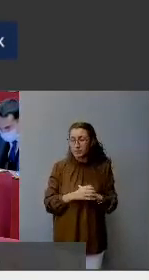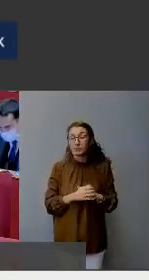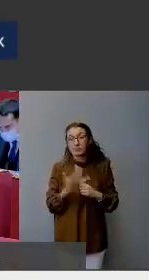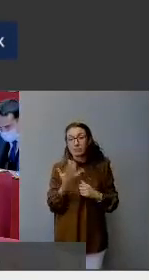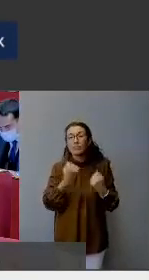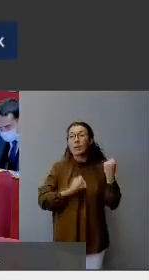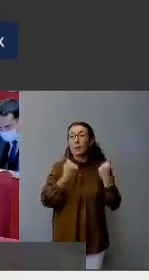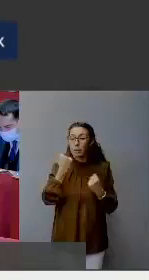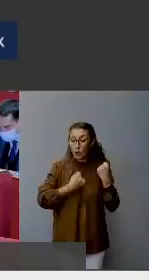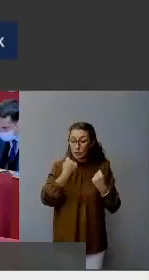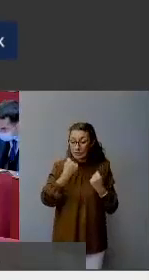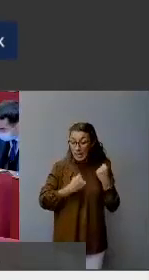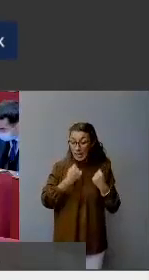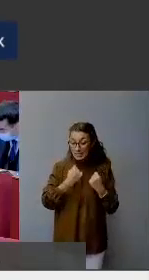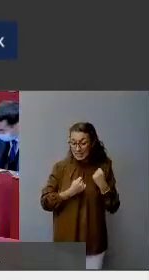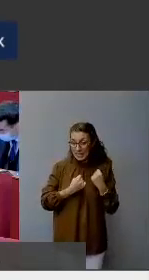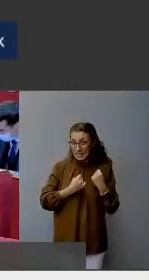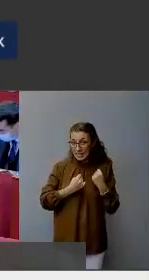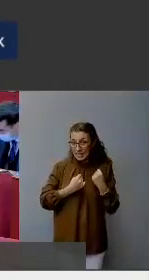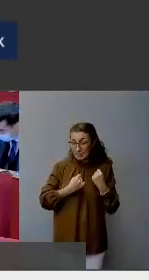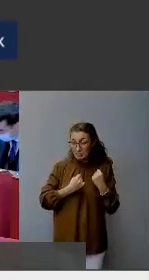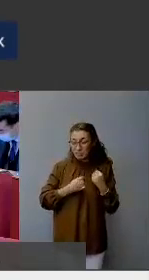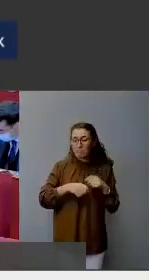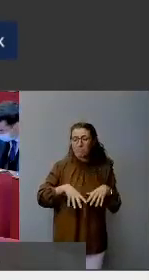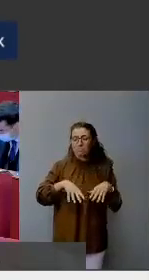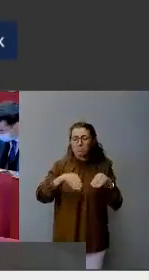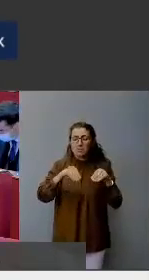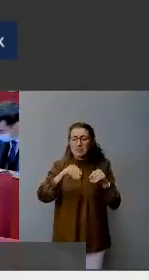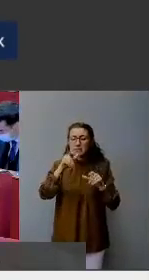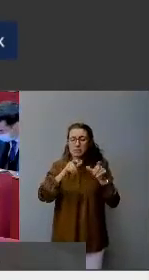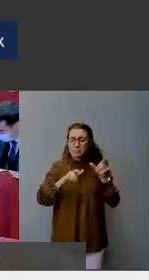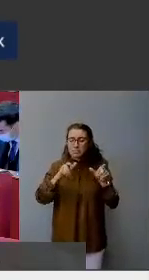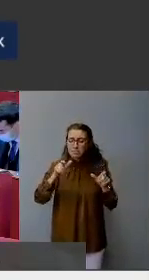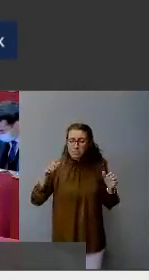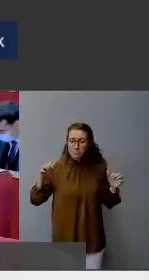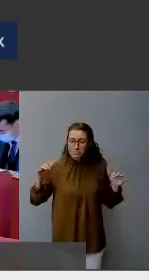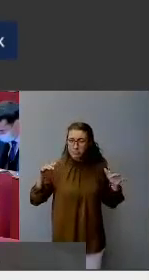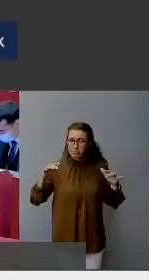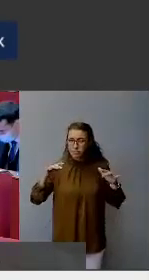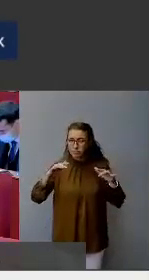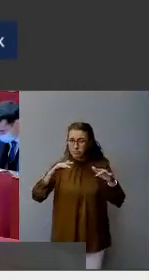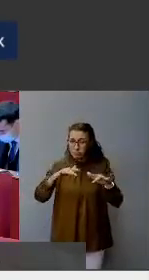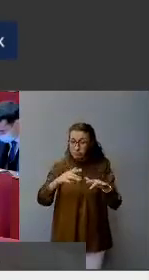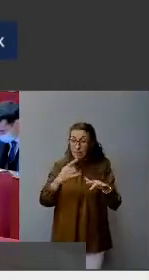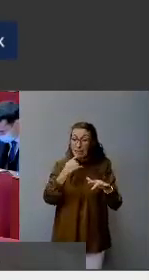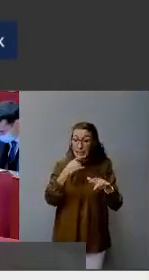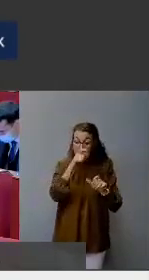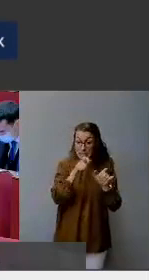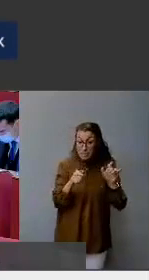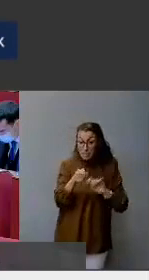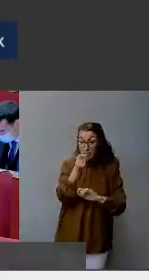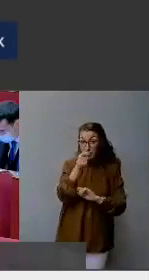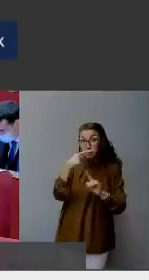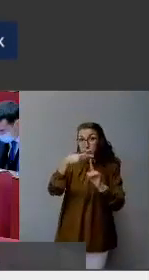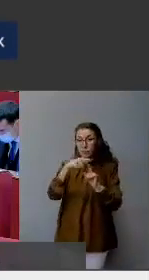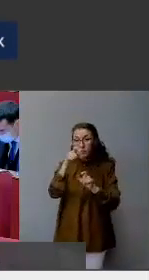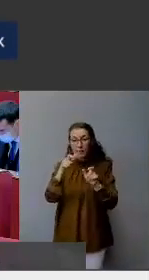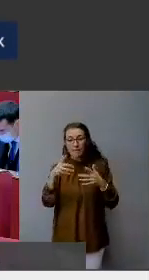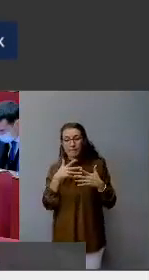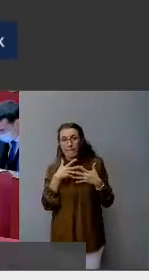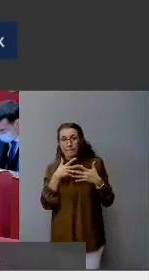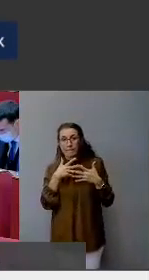resta insieme a quella di tanti appassionati le migliaia di appassionati sportivi e pescatori genovesi era sfociata poi in una